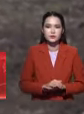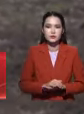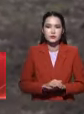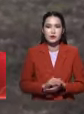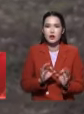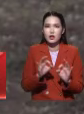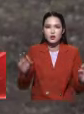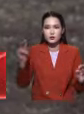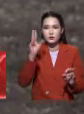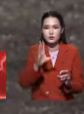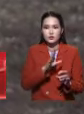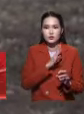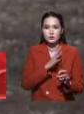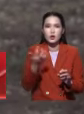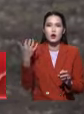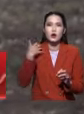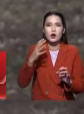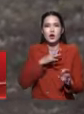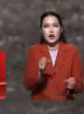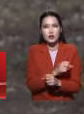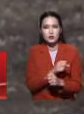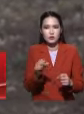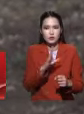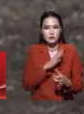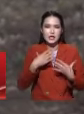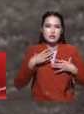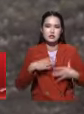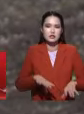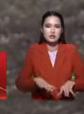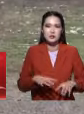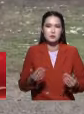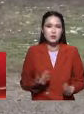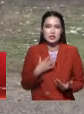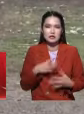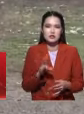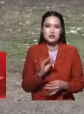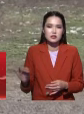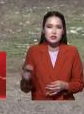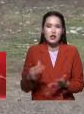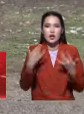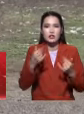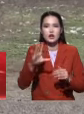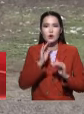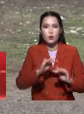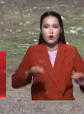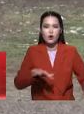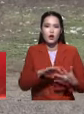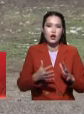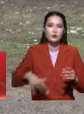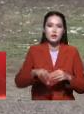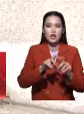дұрыс. Бұрын соңда осылай төбелестерге қатысқан? Өмір қатыспағандар. Оқушылардың ауыл аймақ тіпті